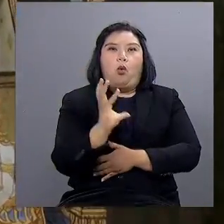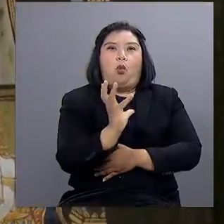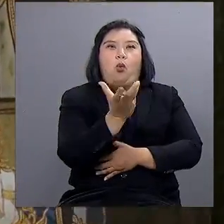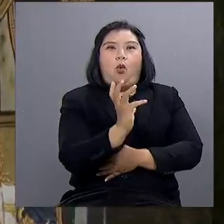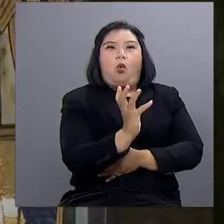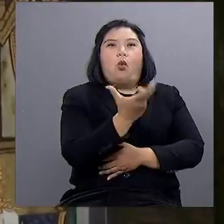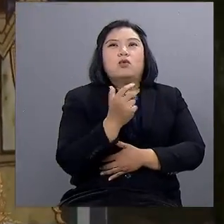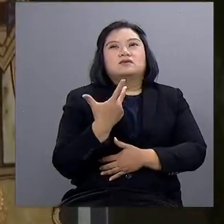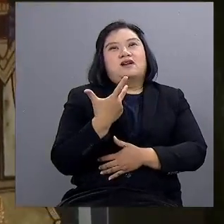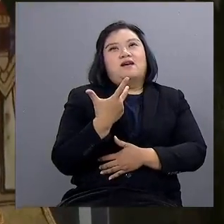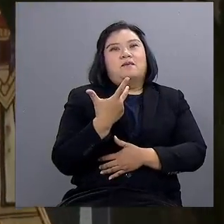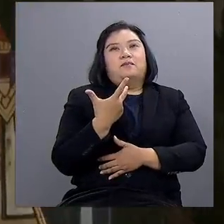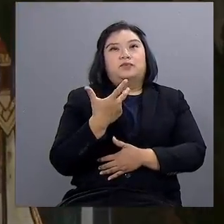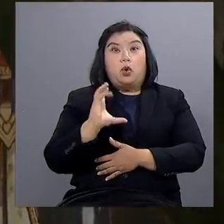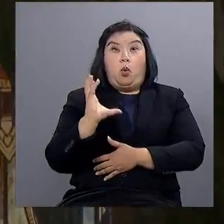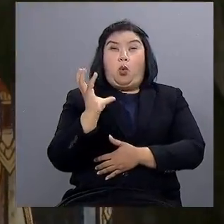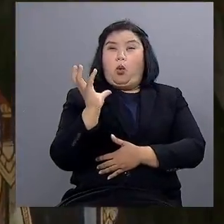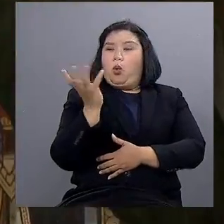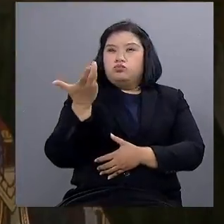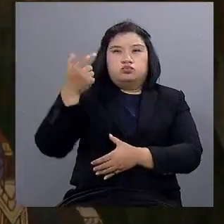โลกบาดา